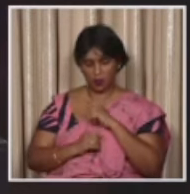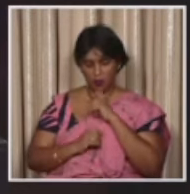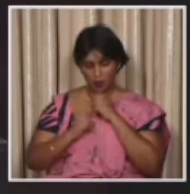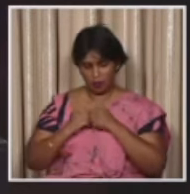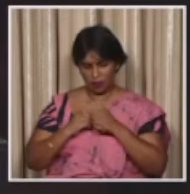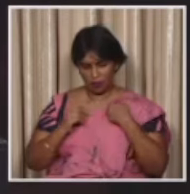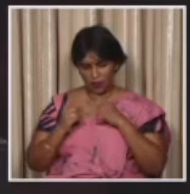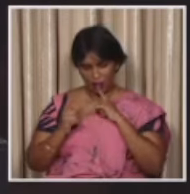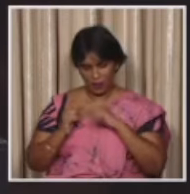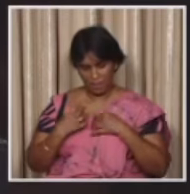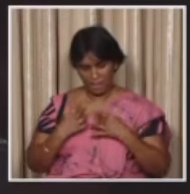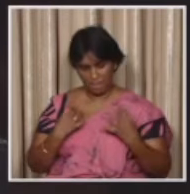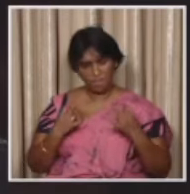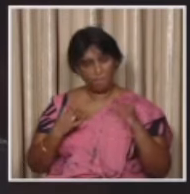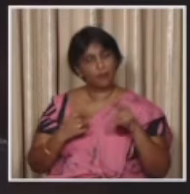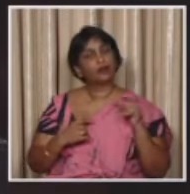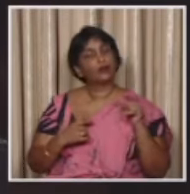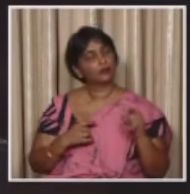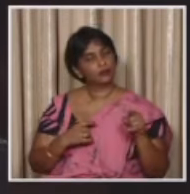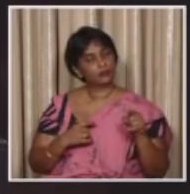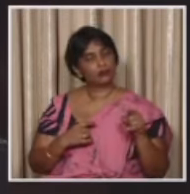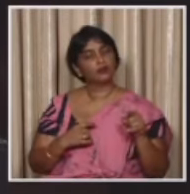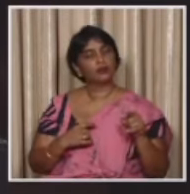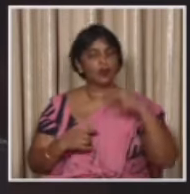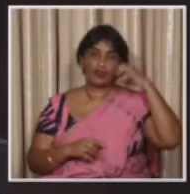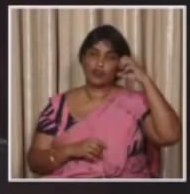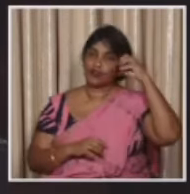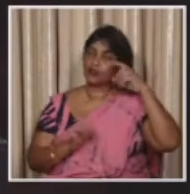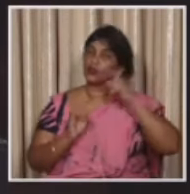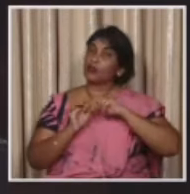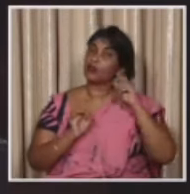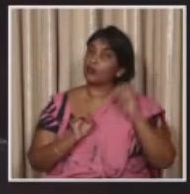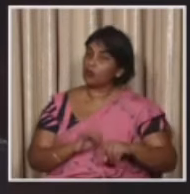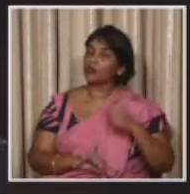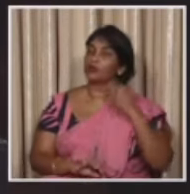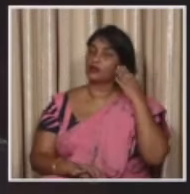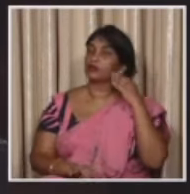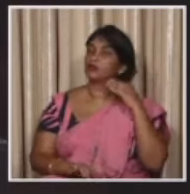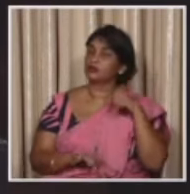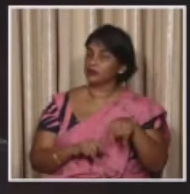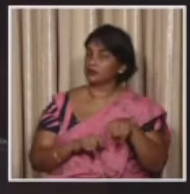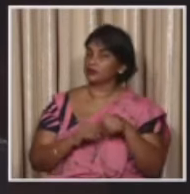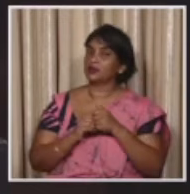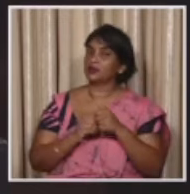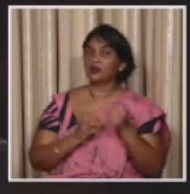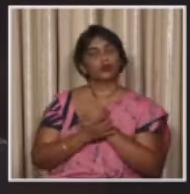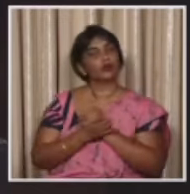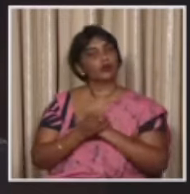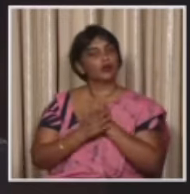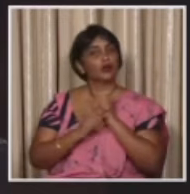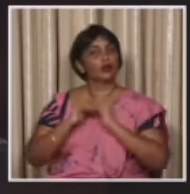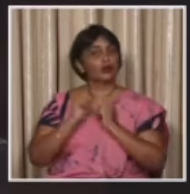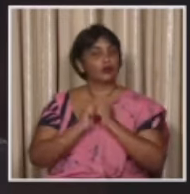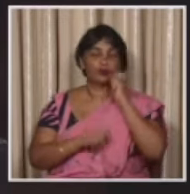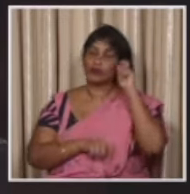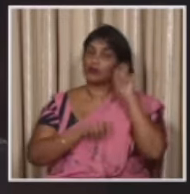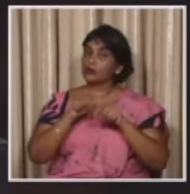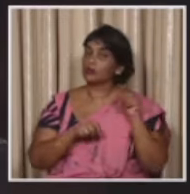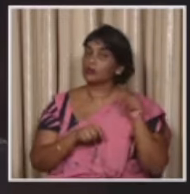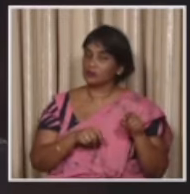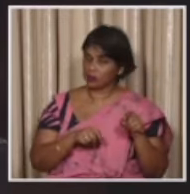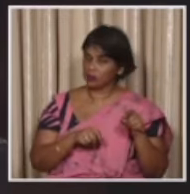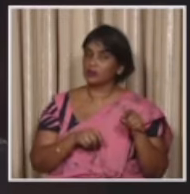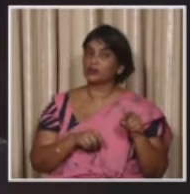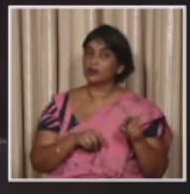ශ්‍රේෂ්ඨාධිකරණයට පින් සිද්ධ වෙන්න මේ විදුලි බල මණ්ඩලයේ විදුලි ශේෂ්ත්‍රයට සම්බන්ධ සියලුම වැඩ කරන ජනතාවගේ